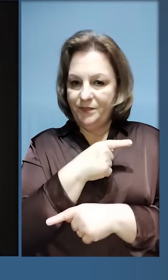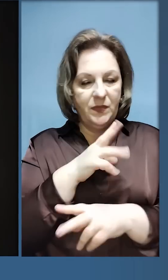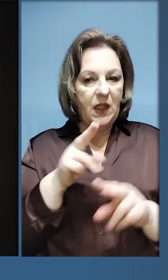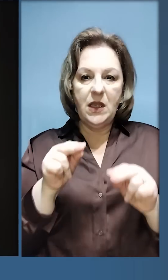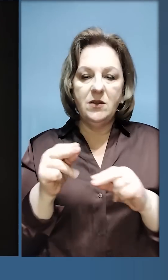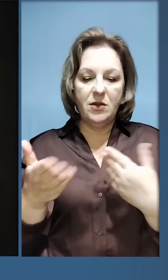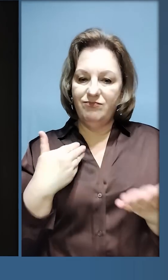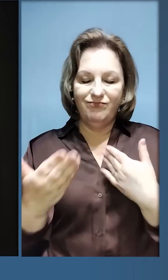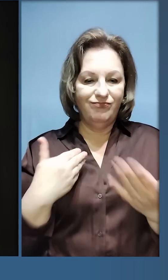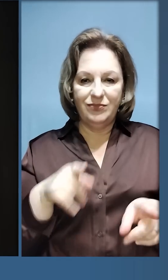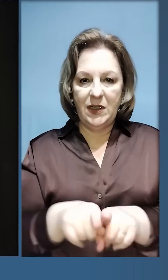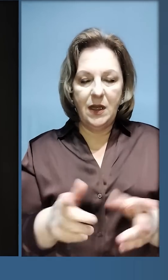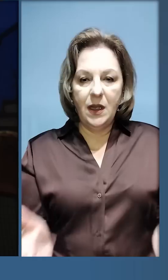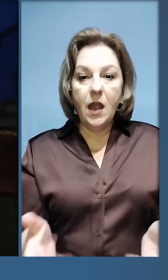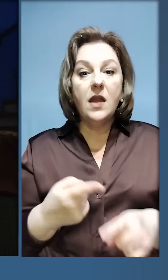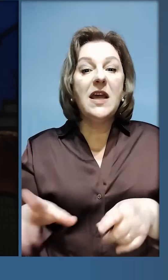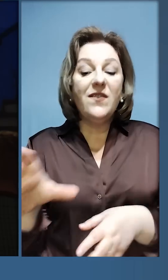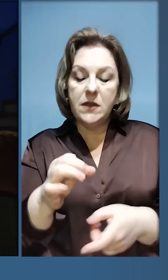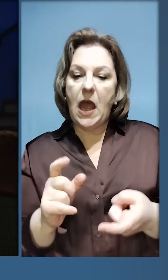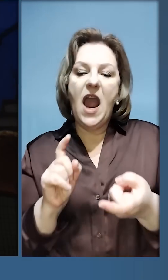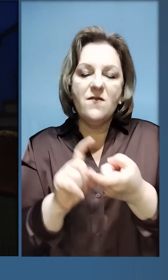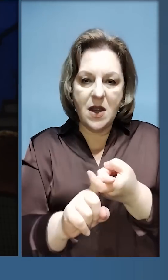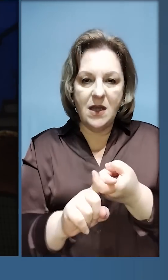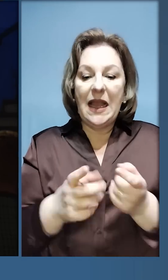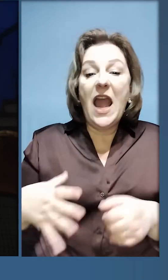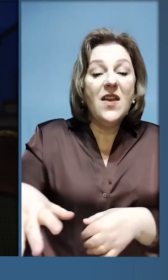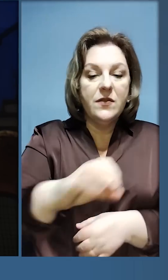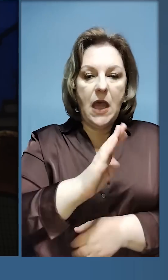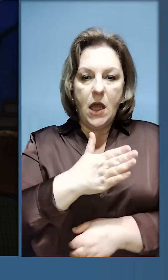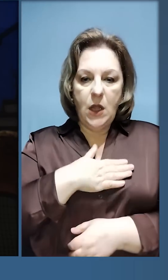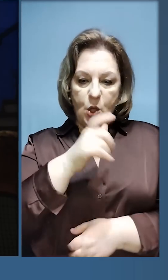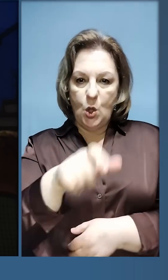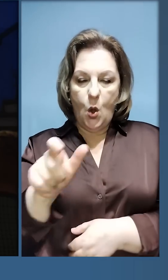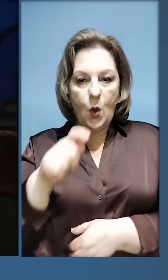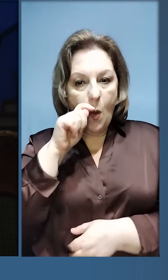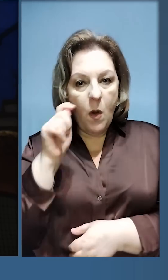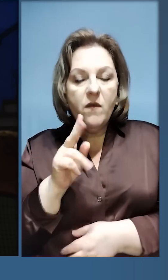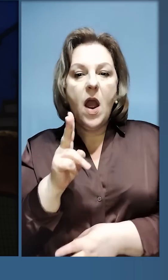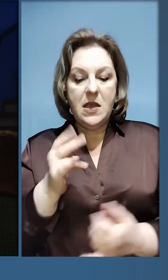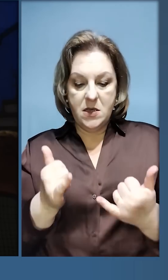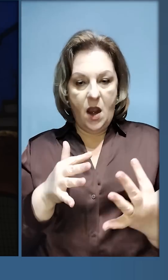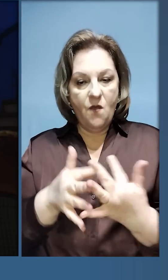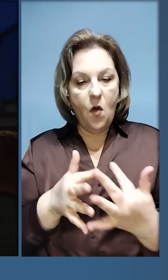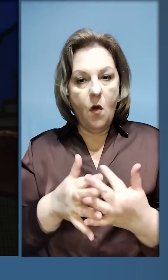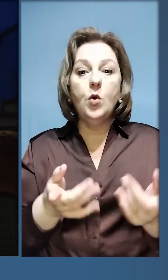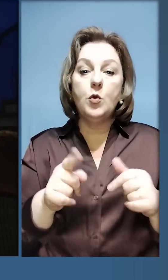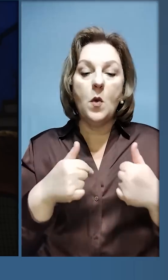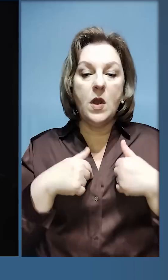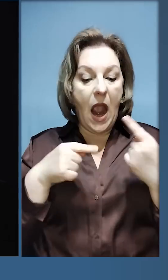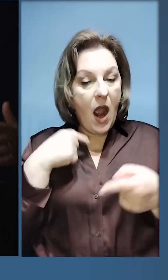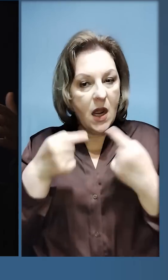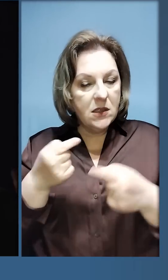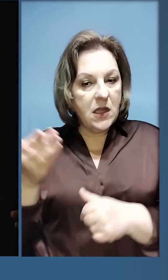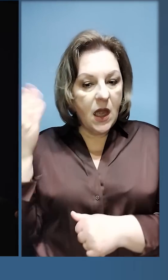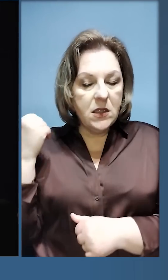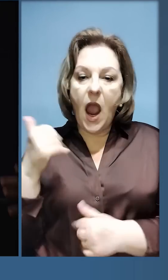відноситься. Ні, це неправда і не чесно. Тому що все це відноситься, це все наші громадяни, і які воюють. І